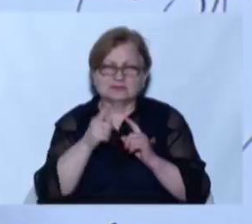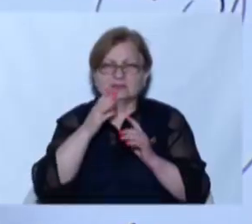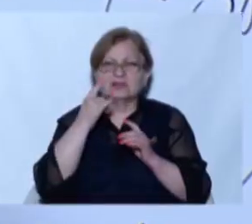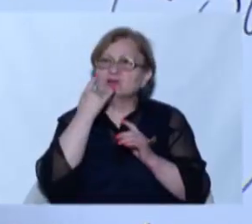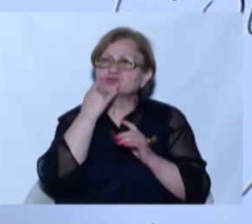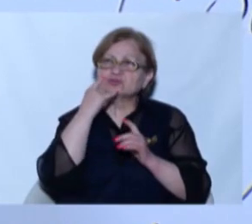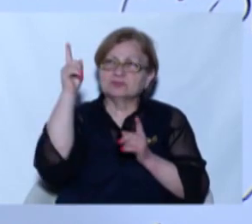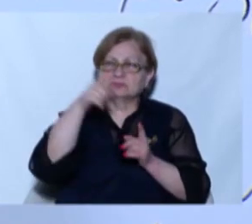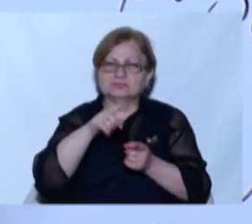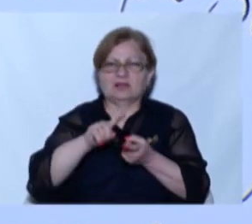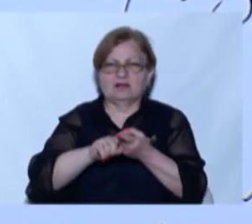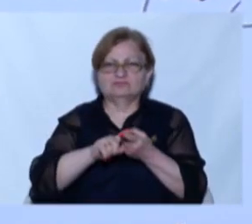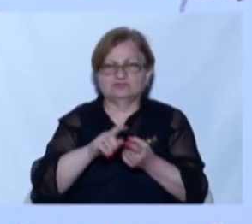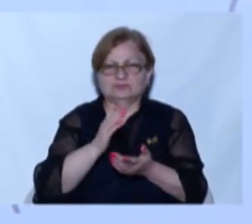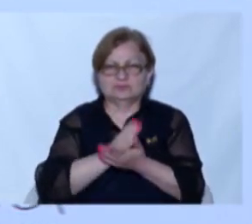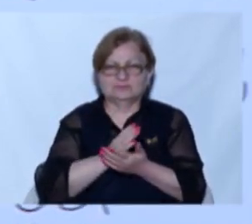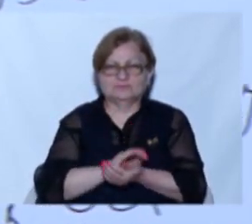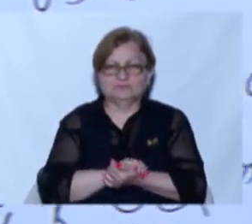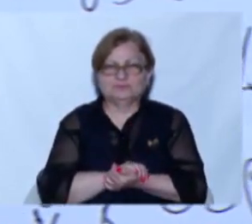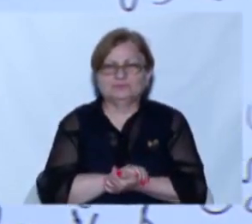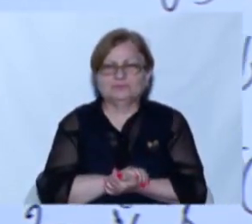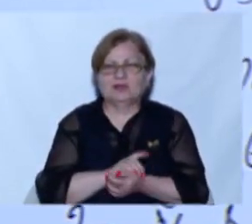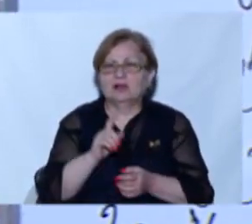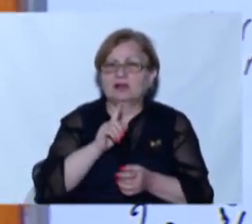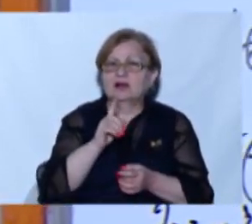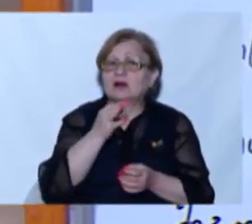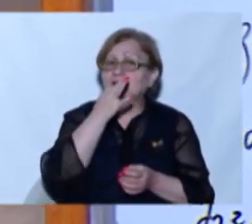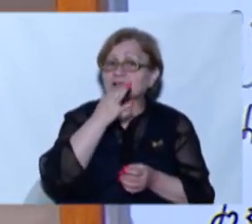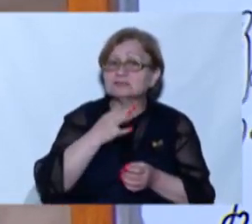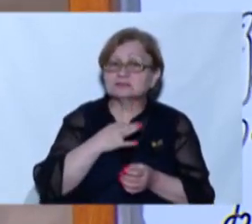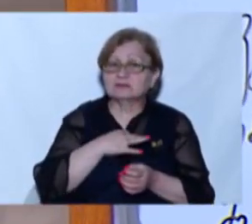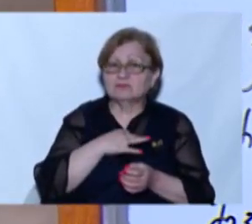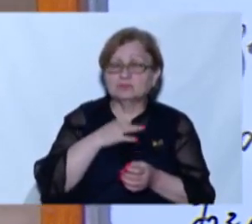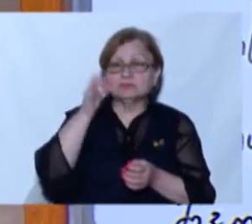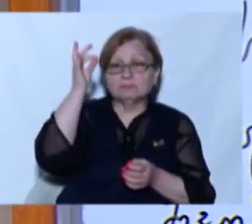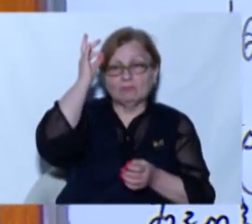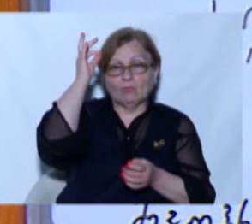ჩიტების კავშირში. აი დავაკვირდეთ ბავშვებო, რას გვაძლევს მოგონება?